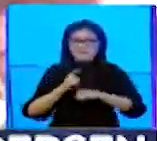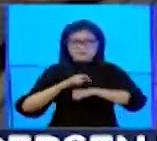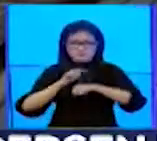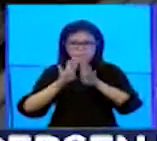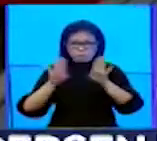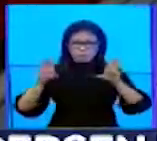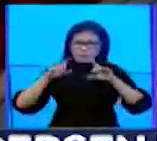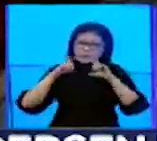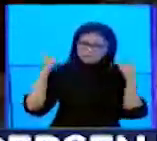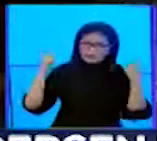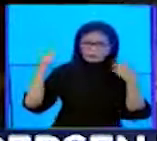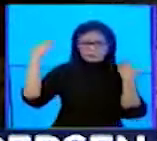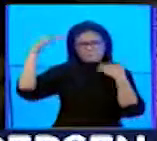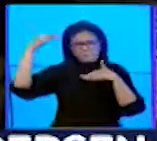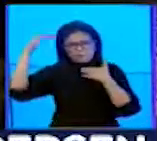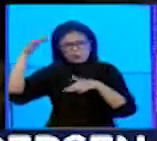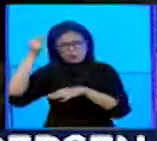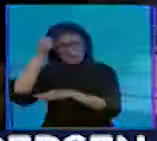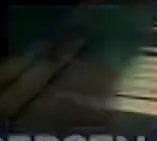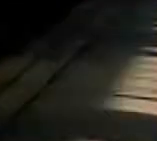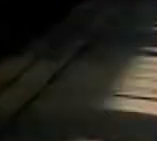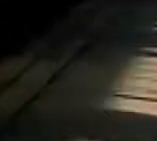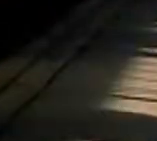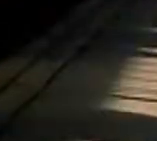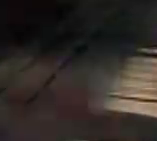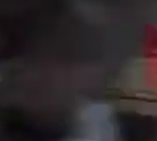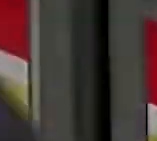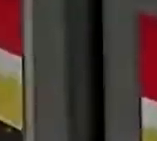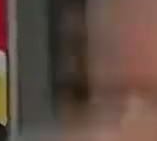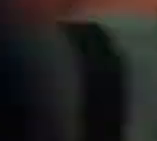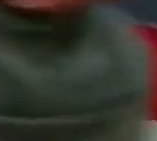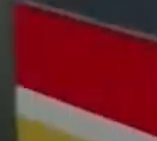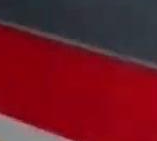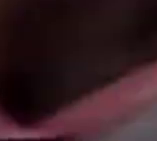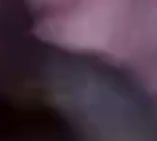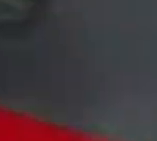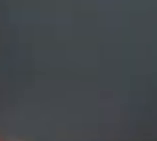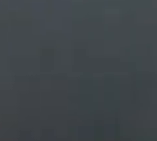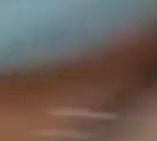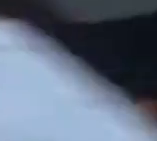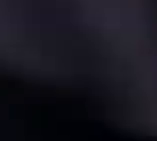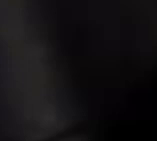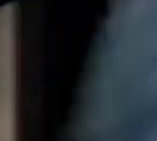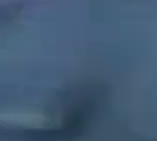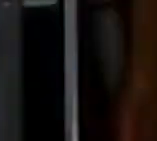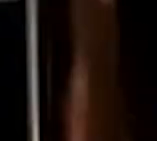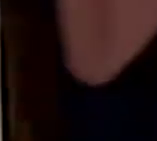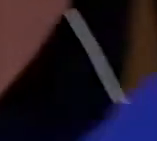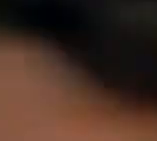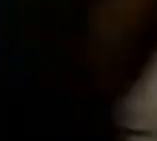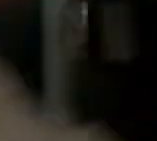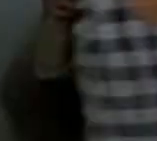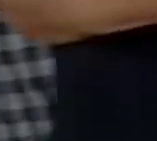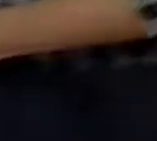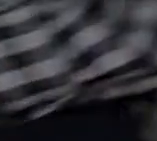pusat perbelanjaan serta pembatasan jam operasional transportasi umum di ibu kota menjadi salah satu upaya pengendalian COVID-19 selama masa libur Natal